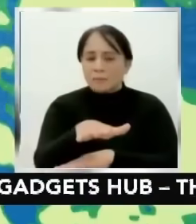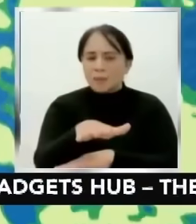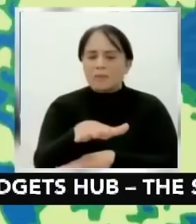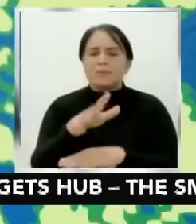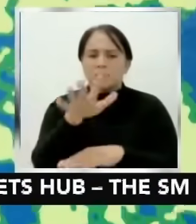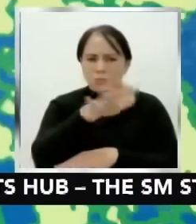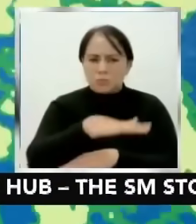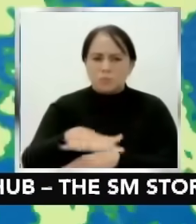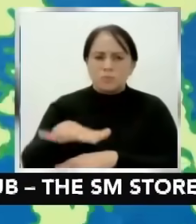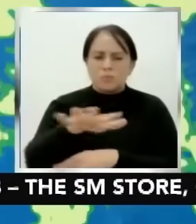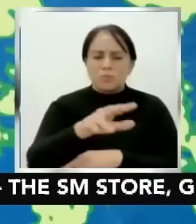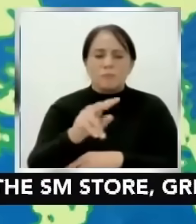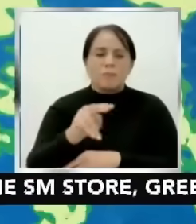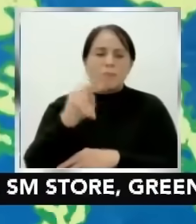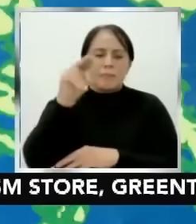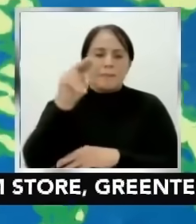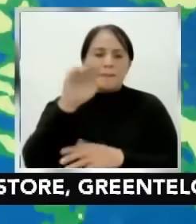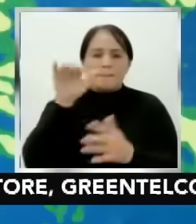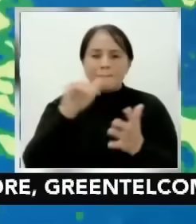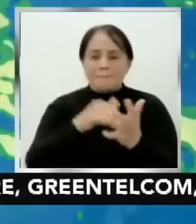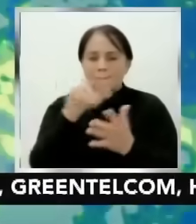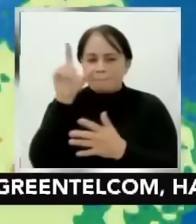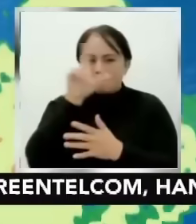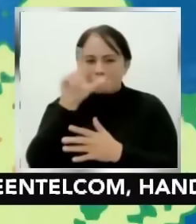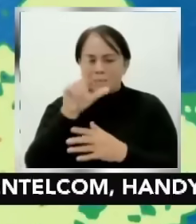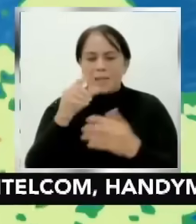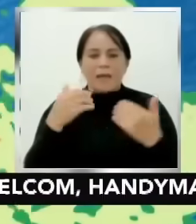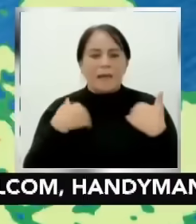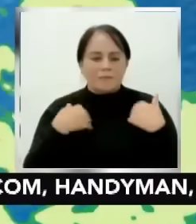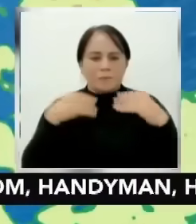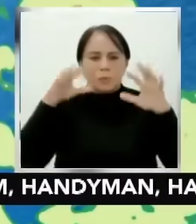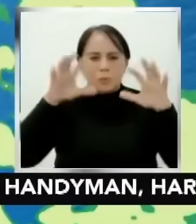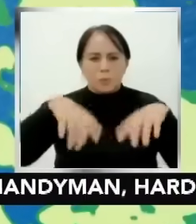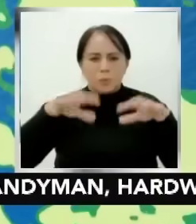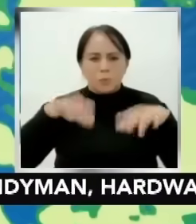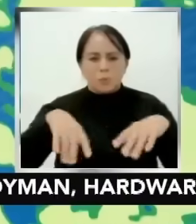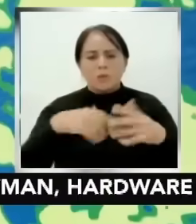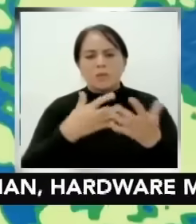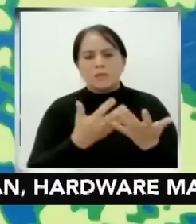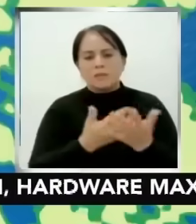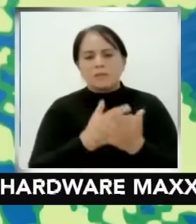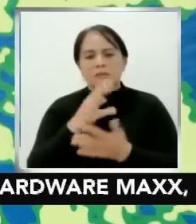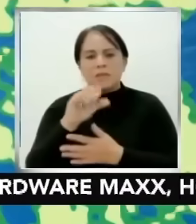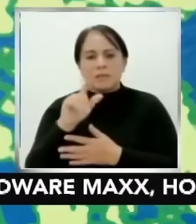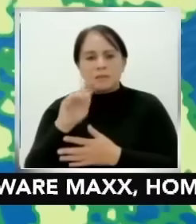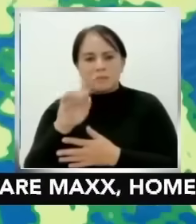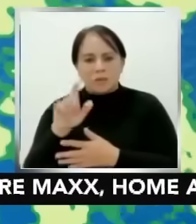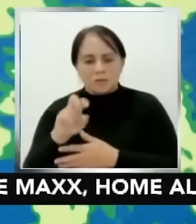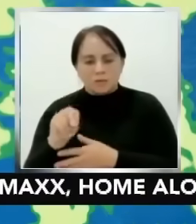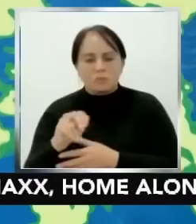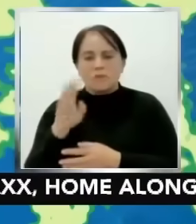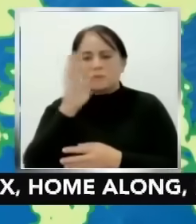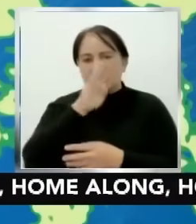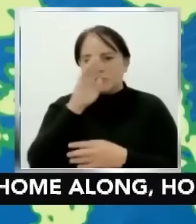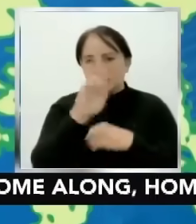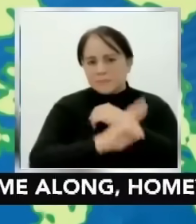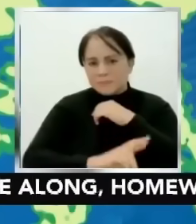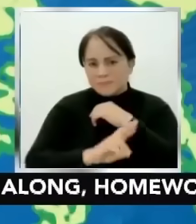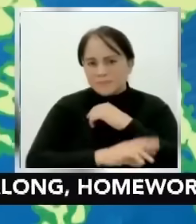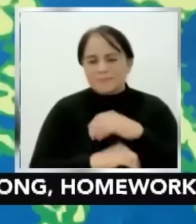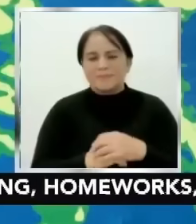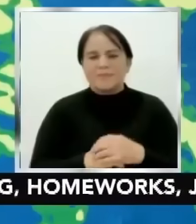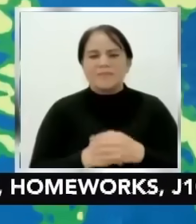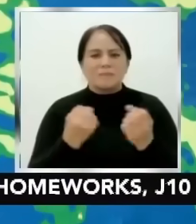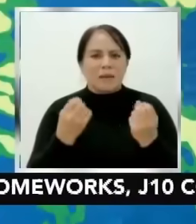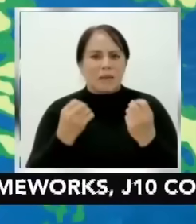na ng northern at central Luzon ang uulanin, pati ang ilang bahagi ng Calabarzon at Bicol Region. Maraming lugar